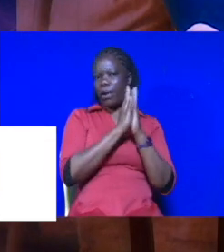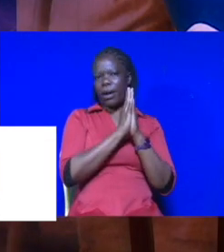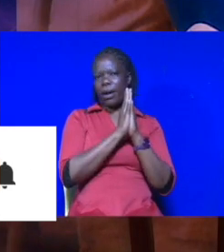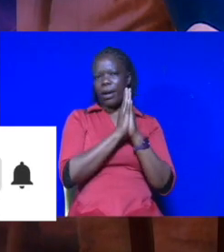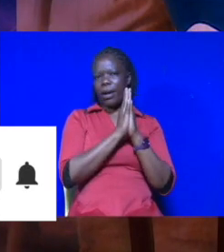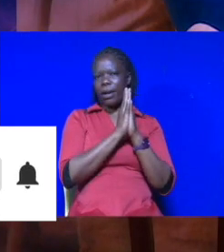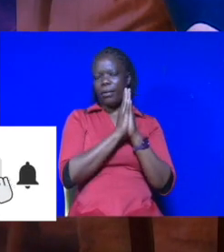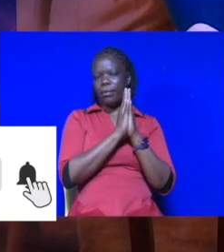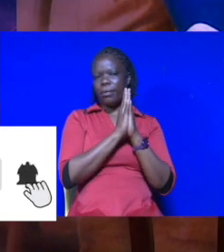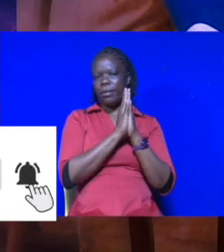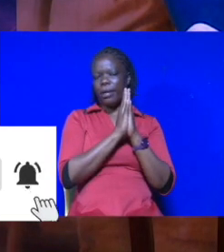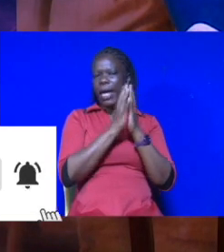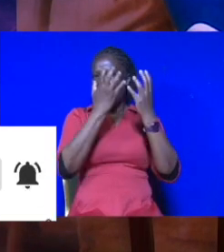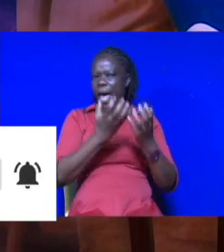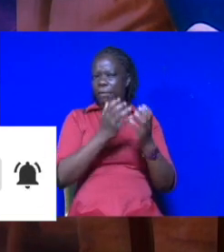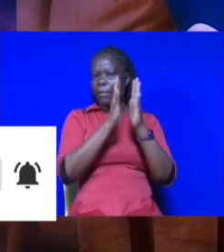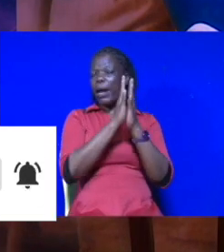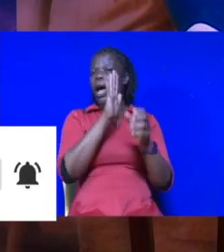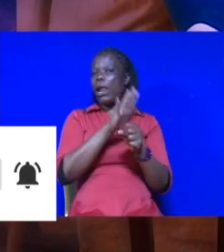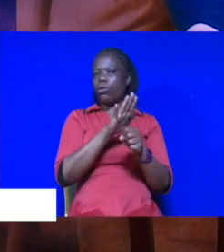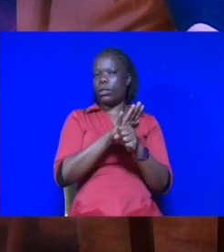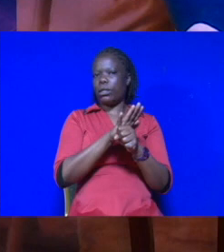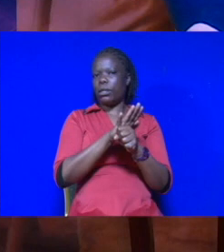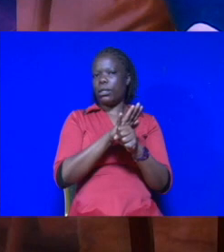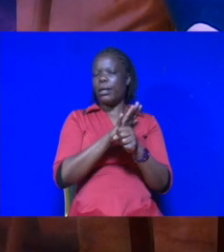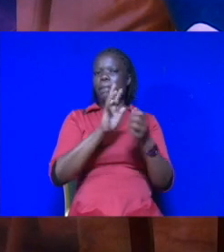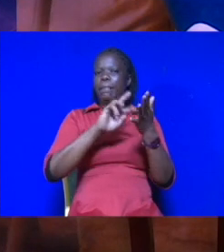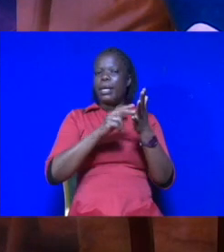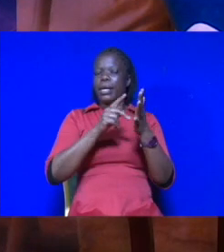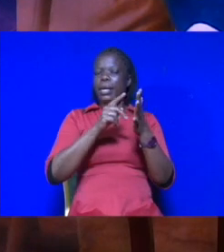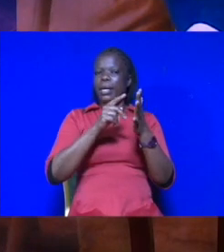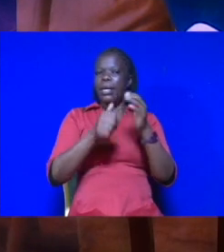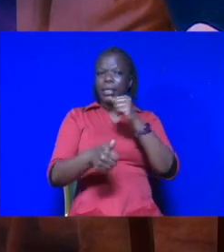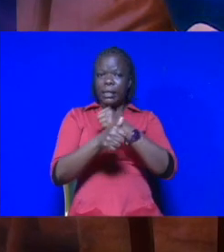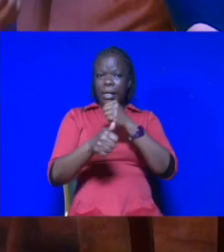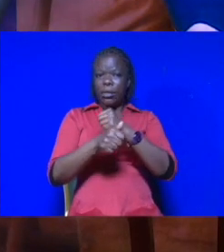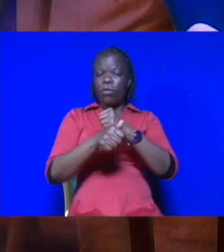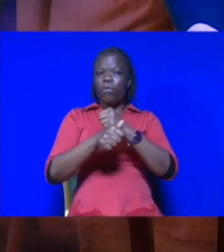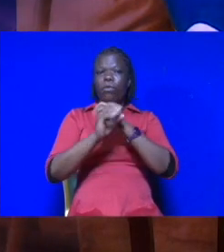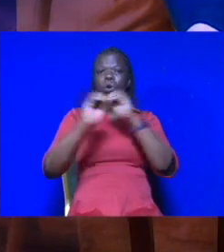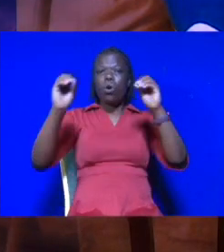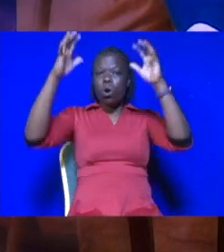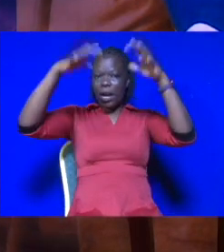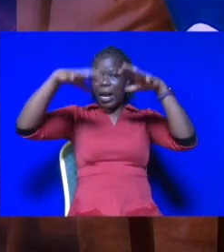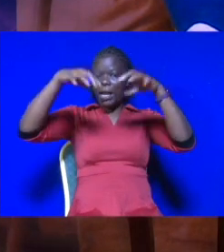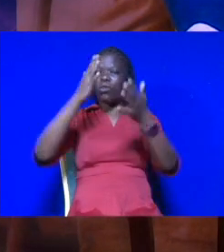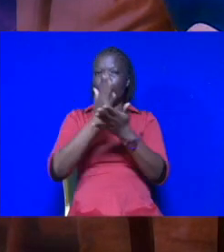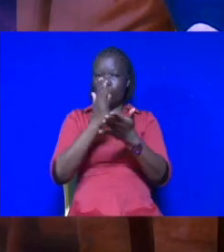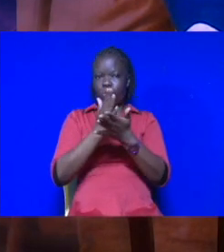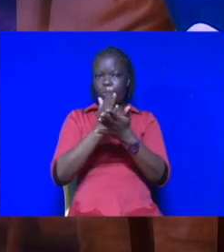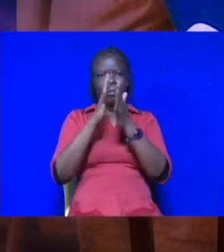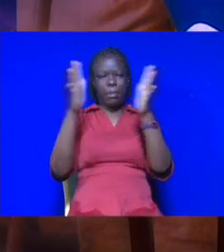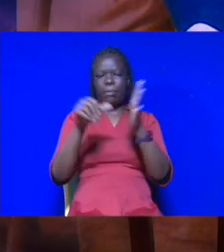Ni ombi zito sana. Athari ya kukosa mvua ni mbaya mno, mnaelewa? Chakula